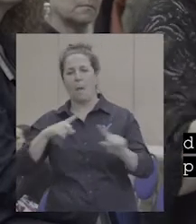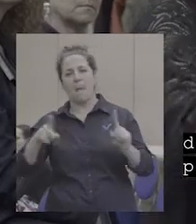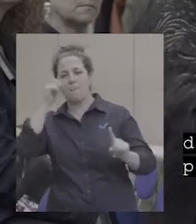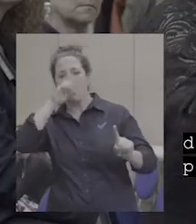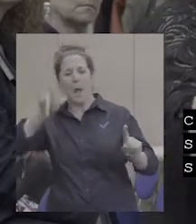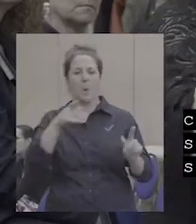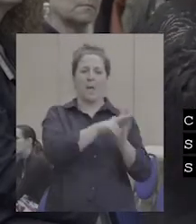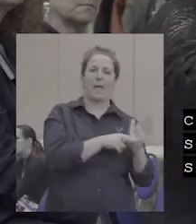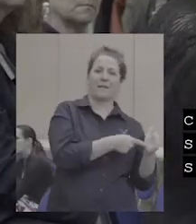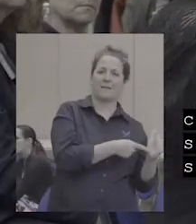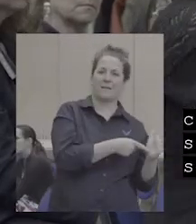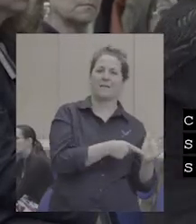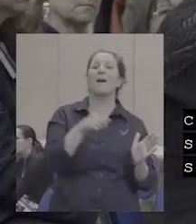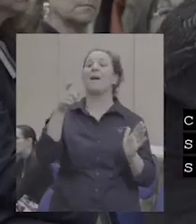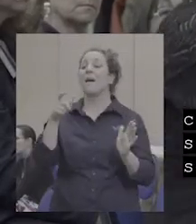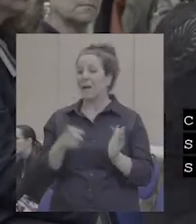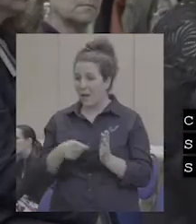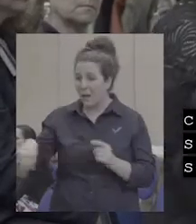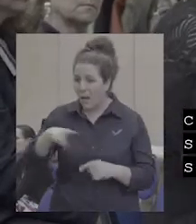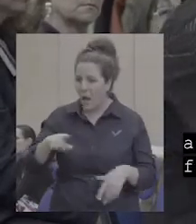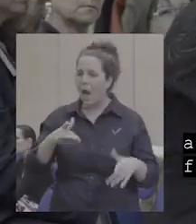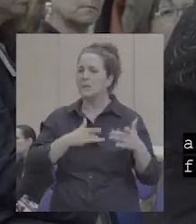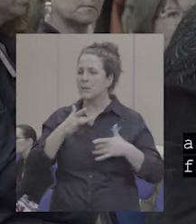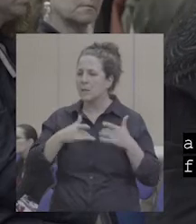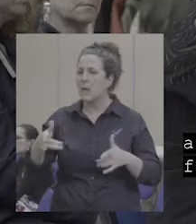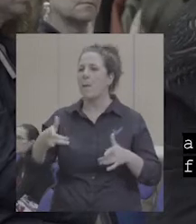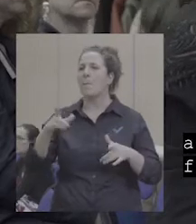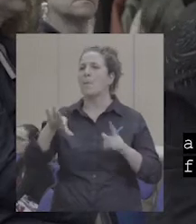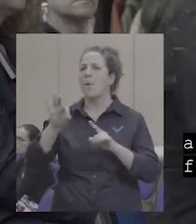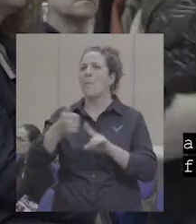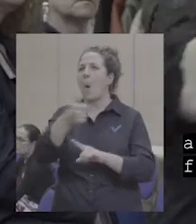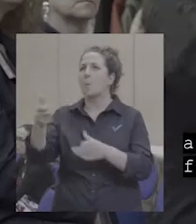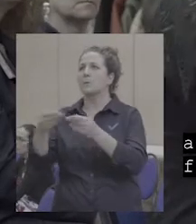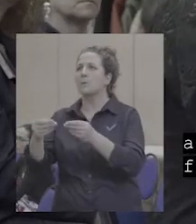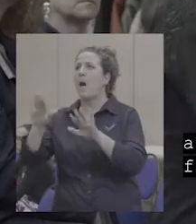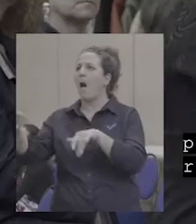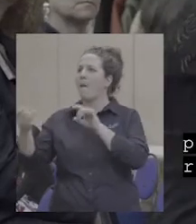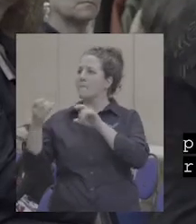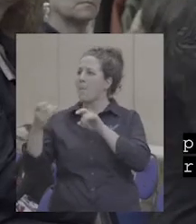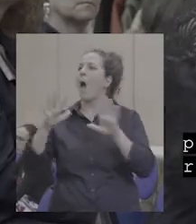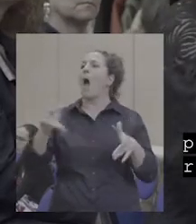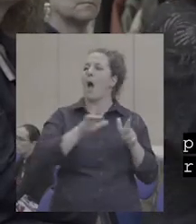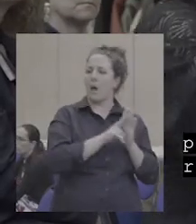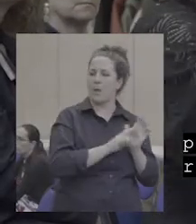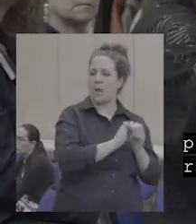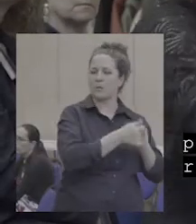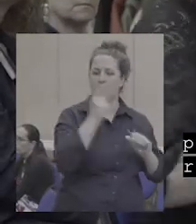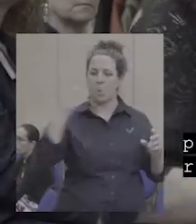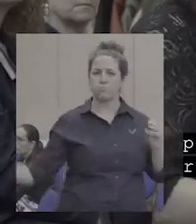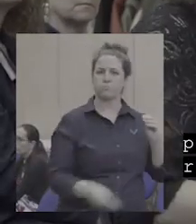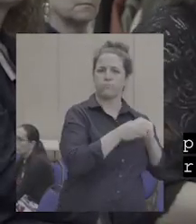arriver jusqu'à ce que le milieu se soit sensibilisé, puis trouve des solutions autres, puis là, nous amène un feedback, puis là, on fait évoluer nos règles. Donc,